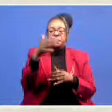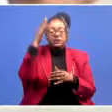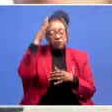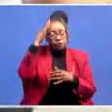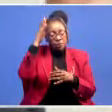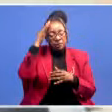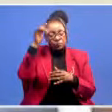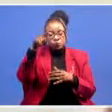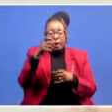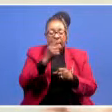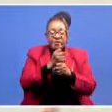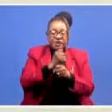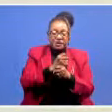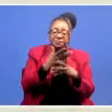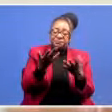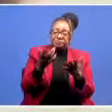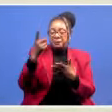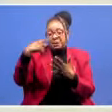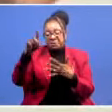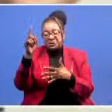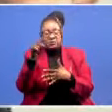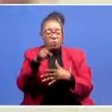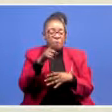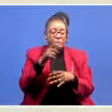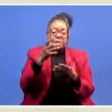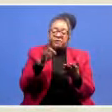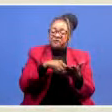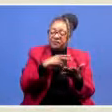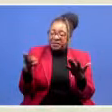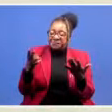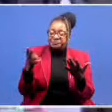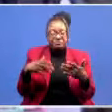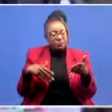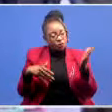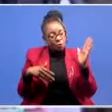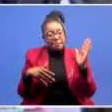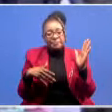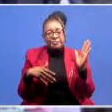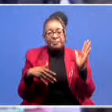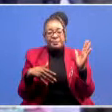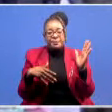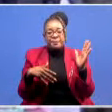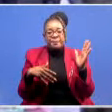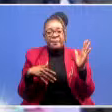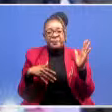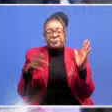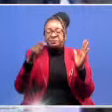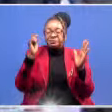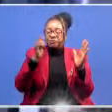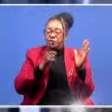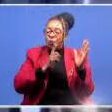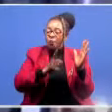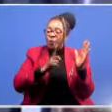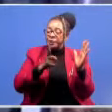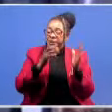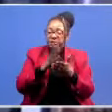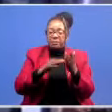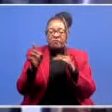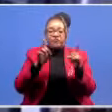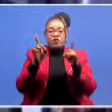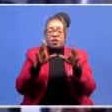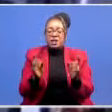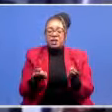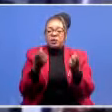huyu amefanya kazi apite. Huyu ameshindwa na kazi aende nyumbani. The president warned unnamed foreign powers